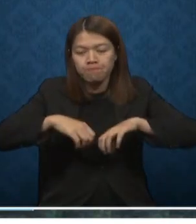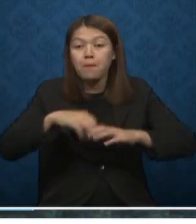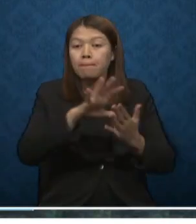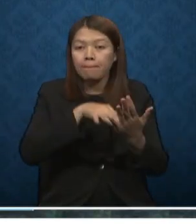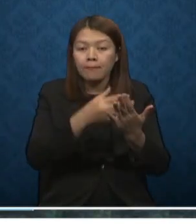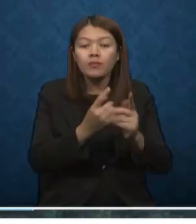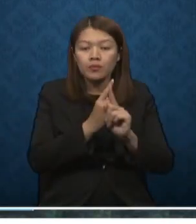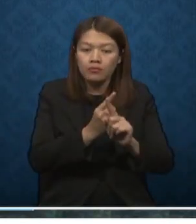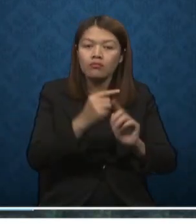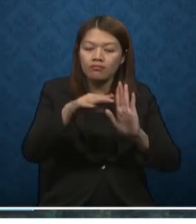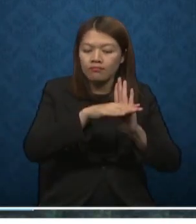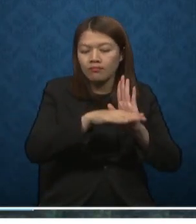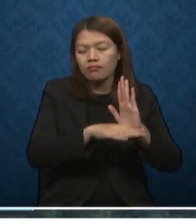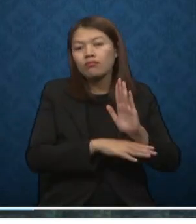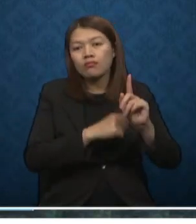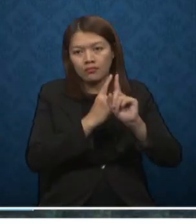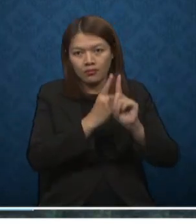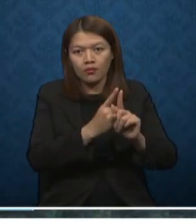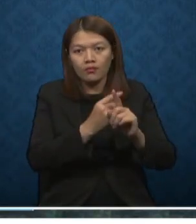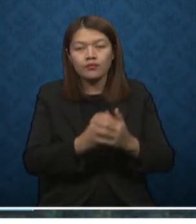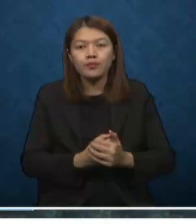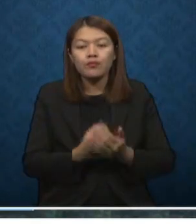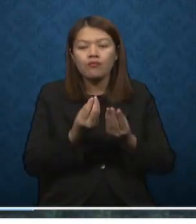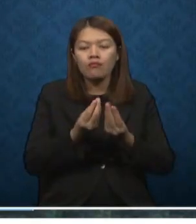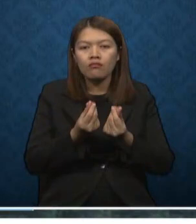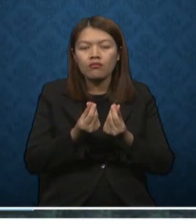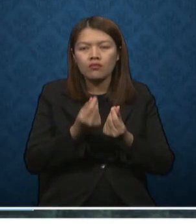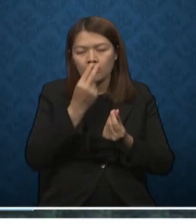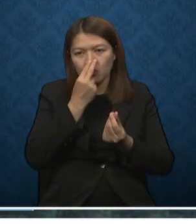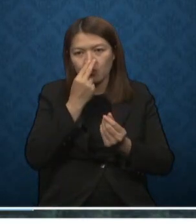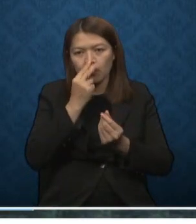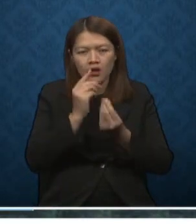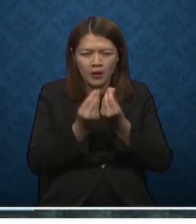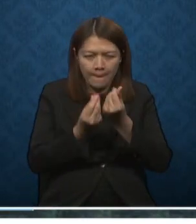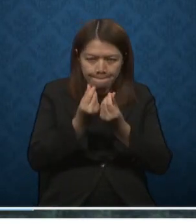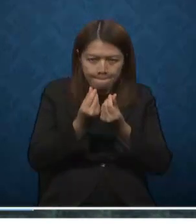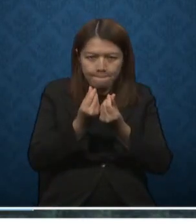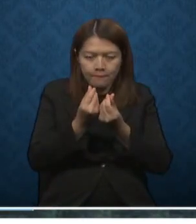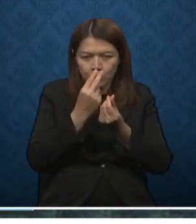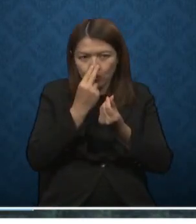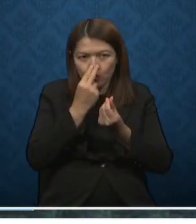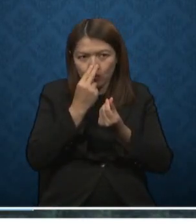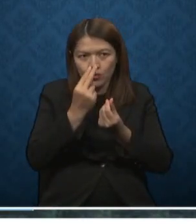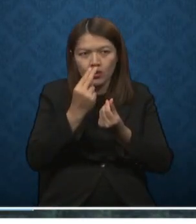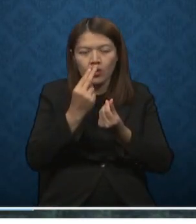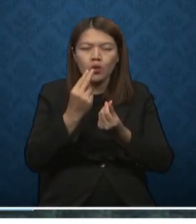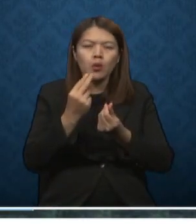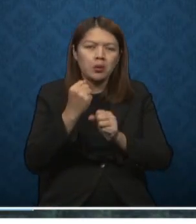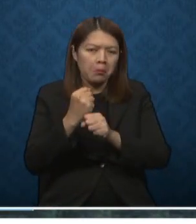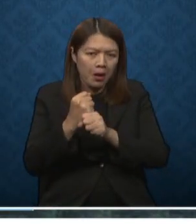แผนตามขั้นตอนนะครับมีตัวเลขที่พอที่จะชี้ชัดถึงประสิทธิภ